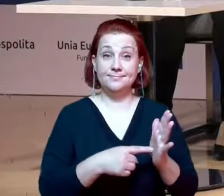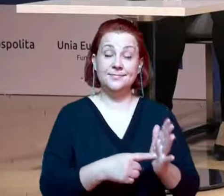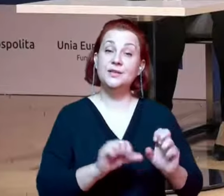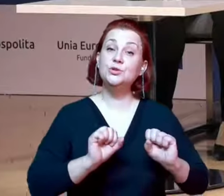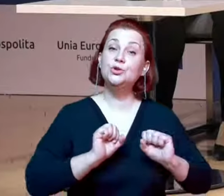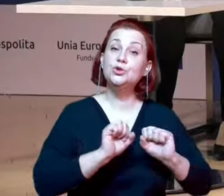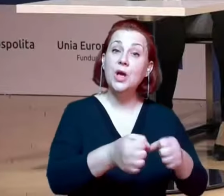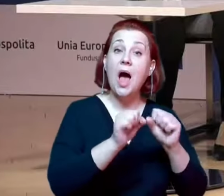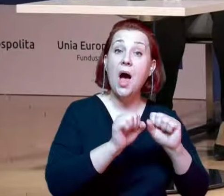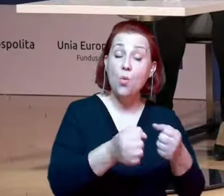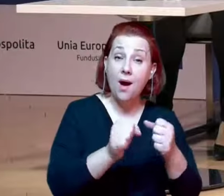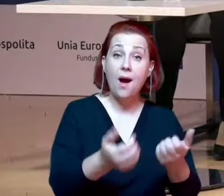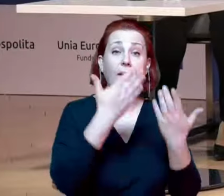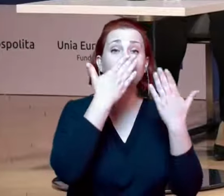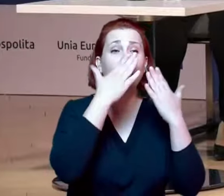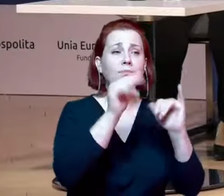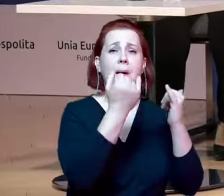te działania przedstawiają